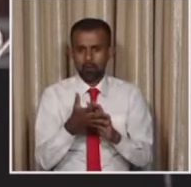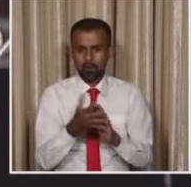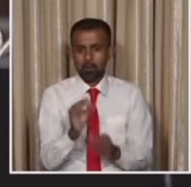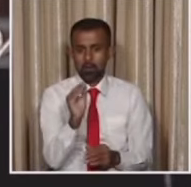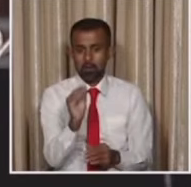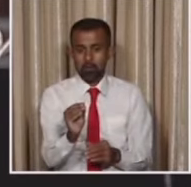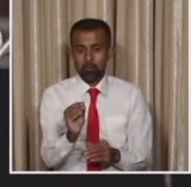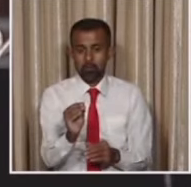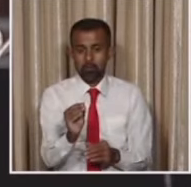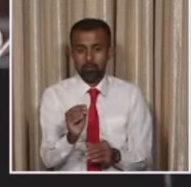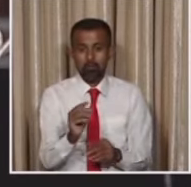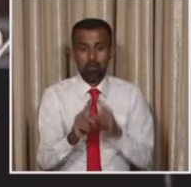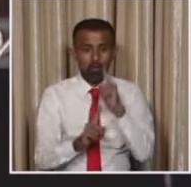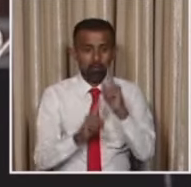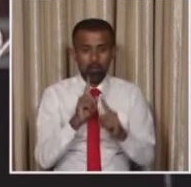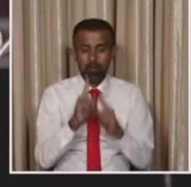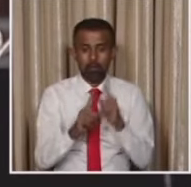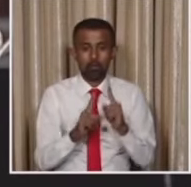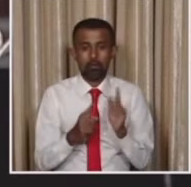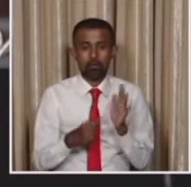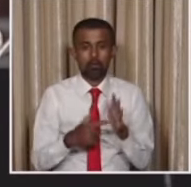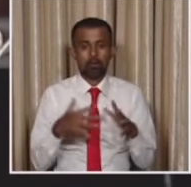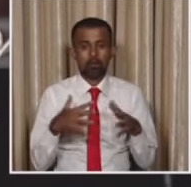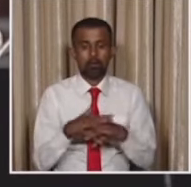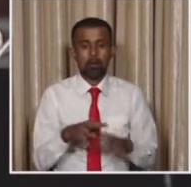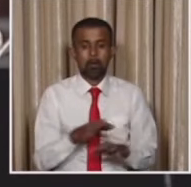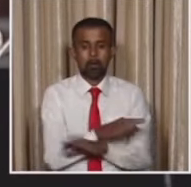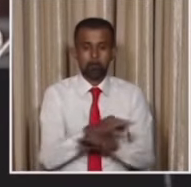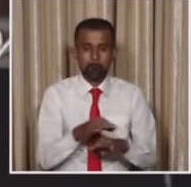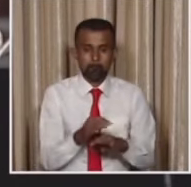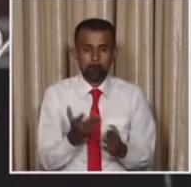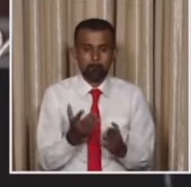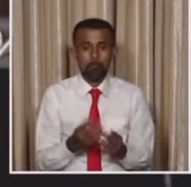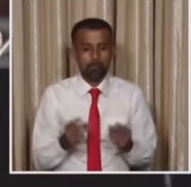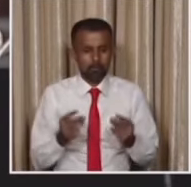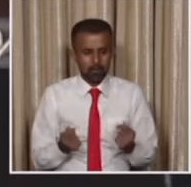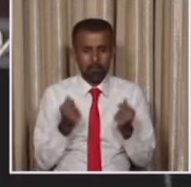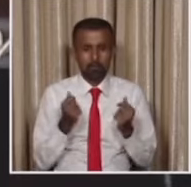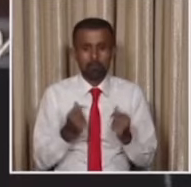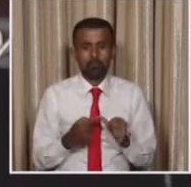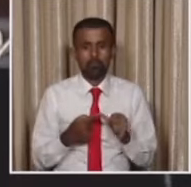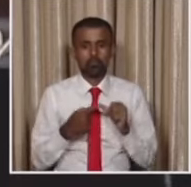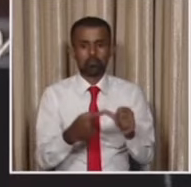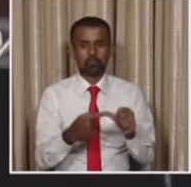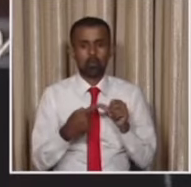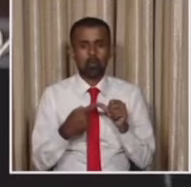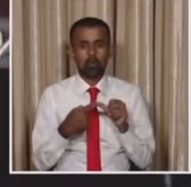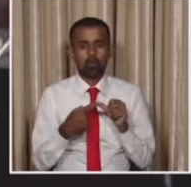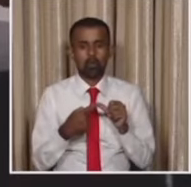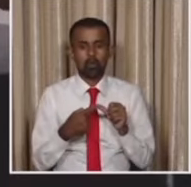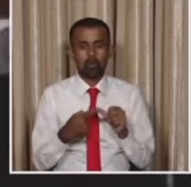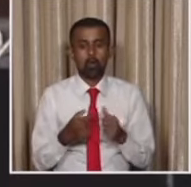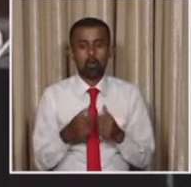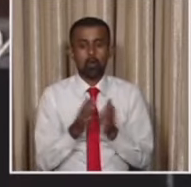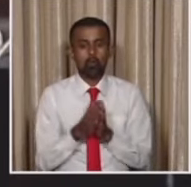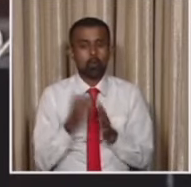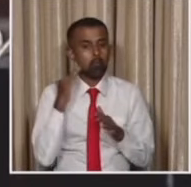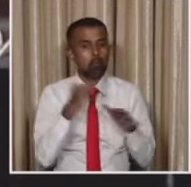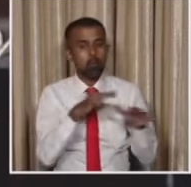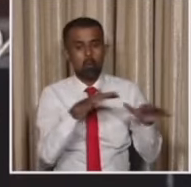නම් ඒ ගැන කතා කරන් නීතිමය පියවර ගන්න, ෂණිකව ප්‍රතිචාර දක්වන්න සමස්ත